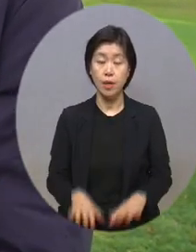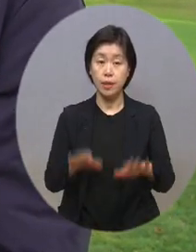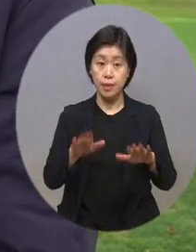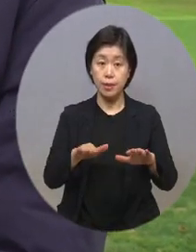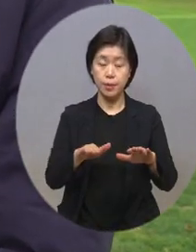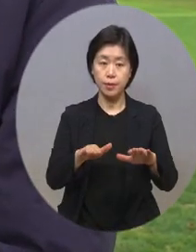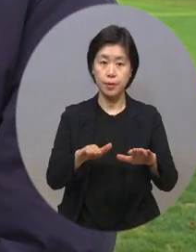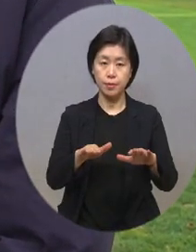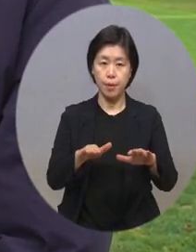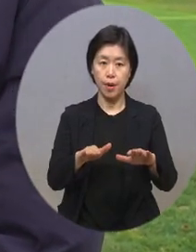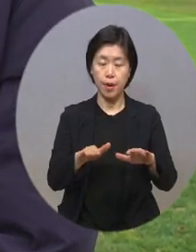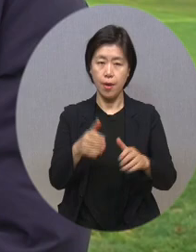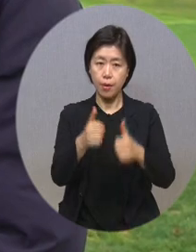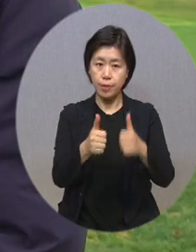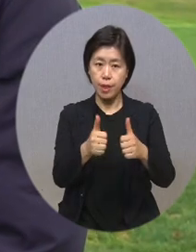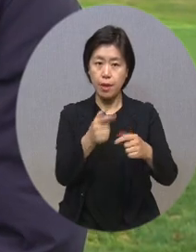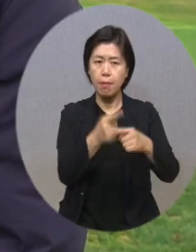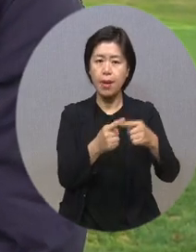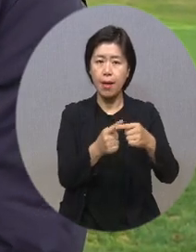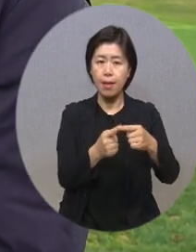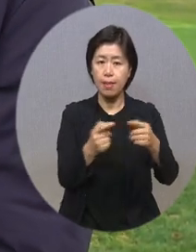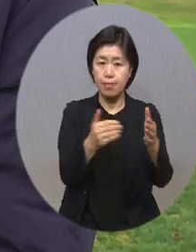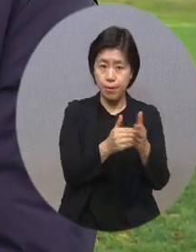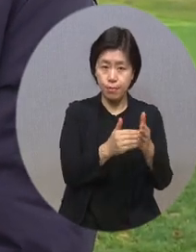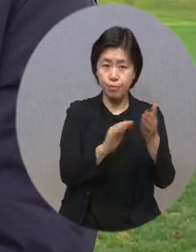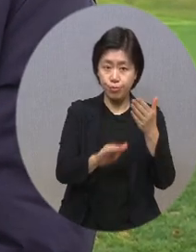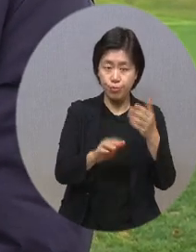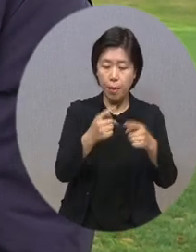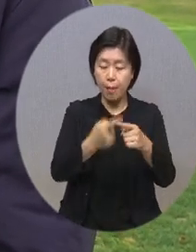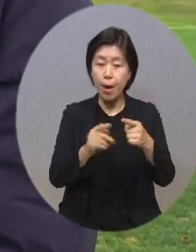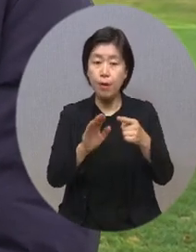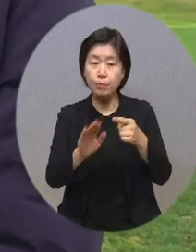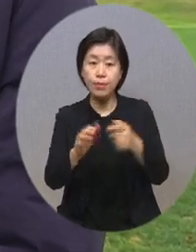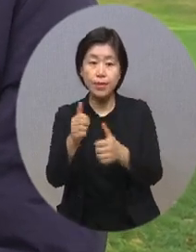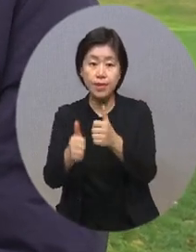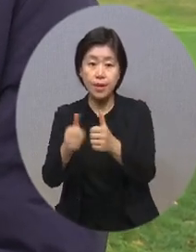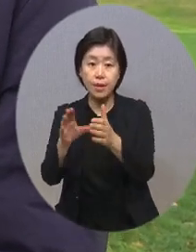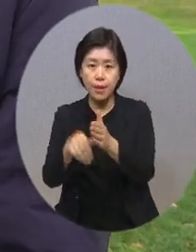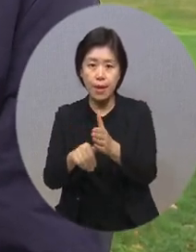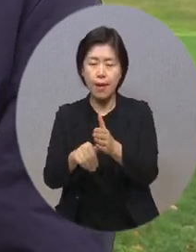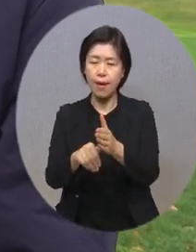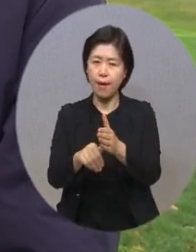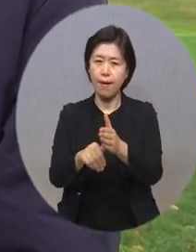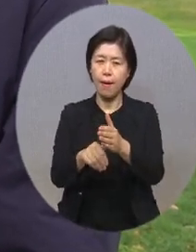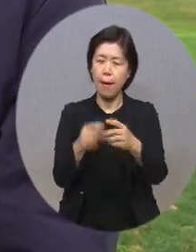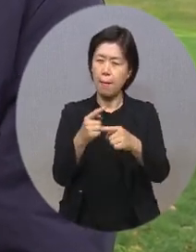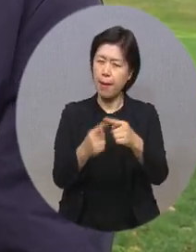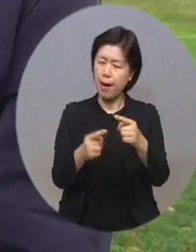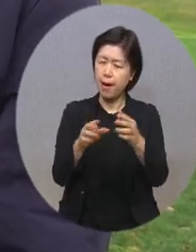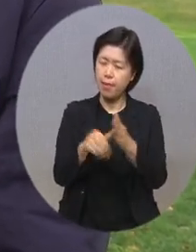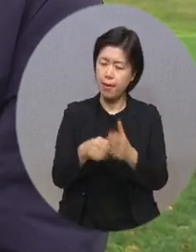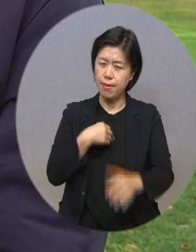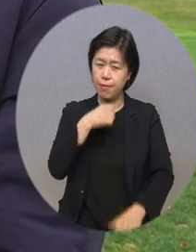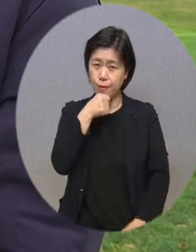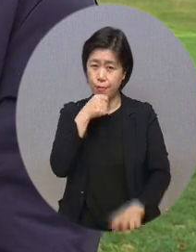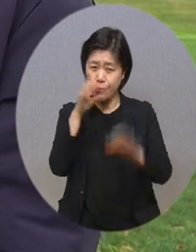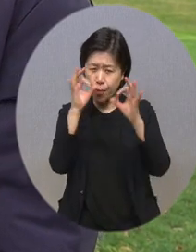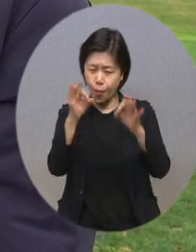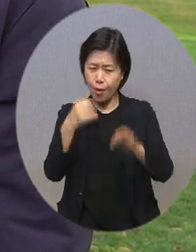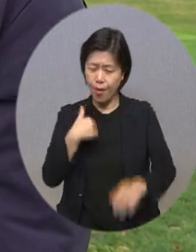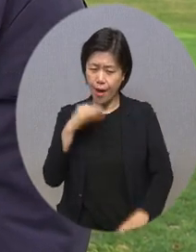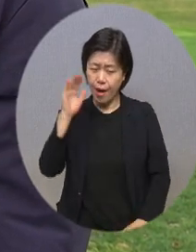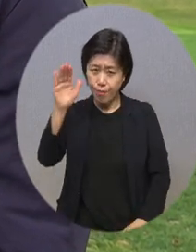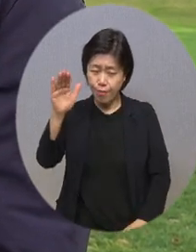이제 후반전 시작되잖아요. 그렇죠. 이쯤 되면은 나는 가망성이 있다. 꼭